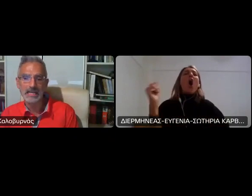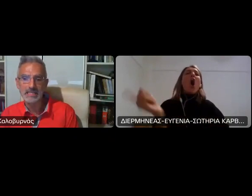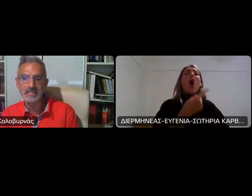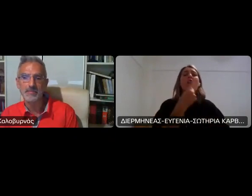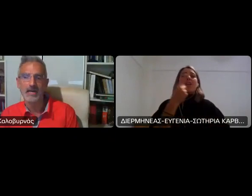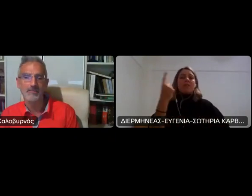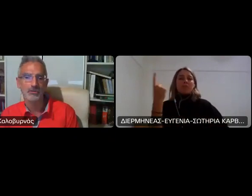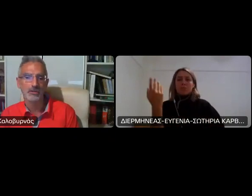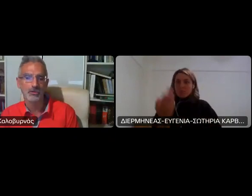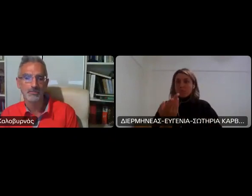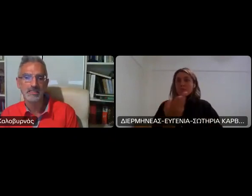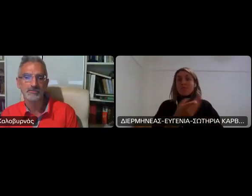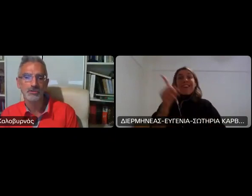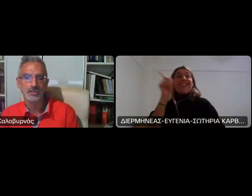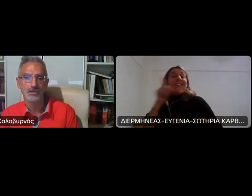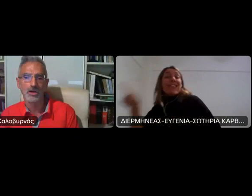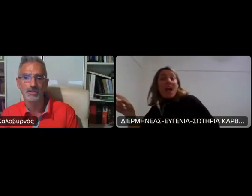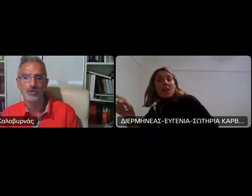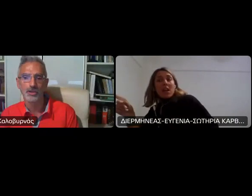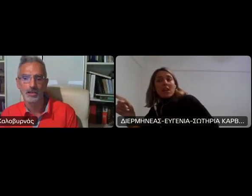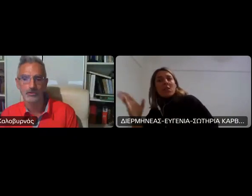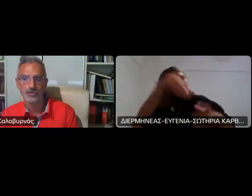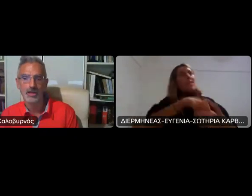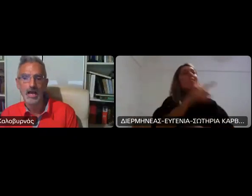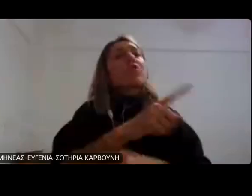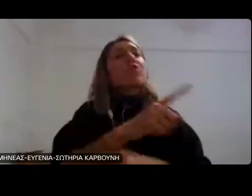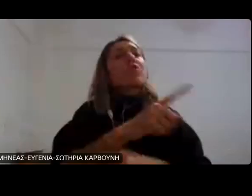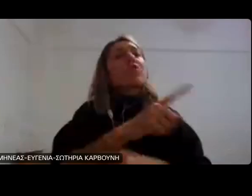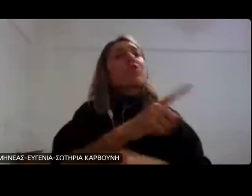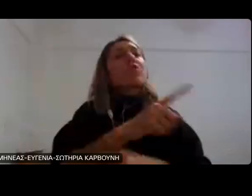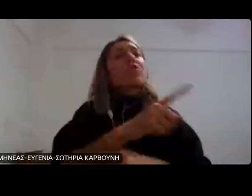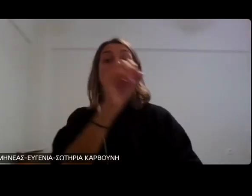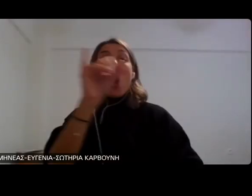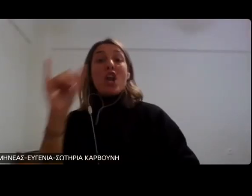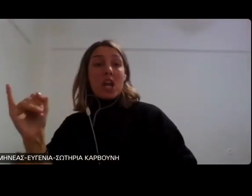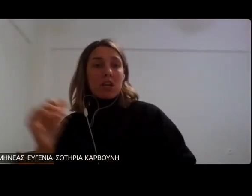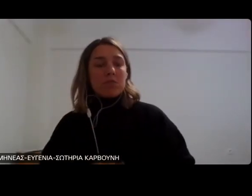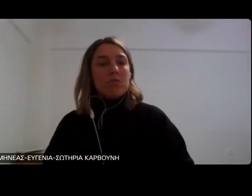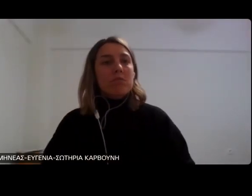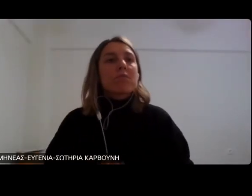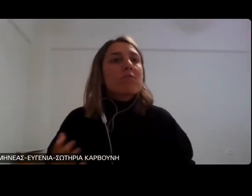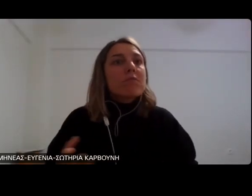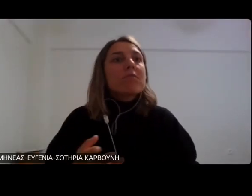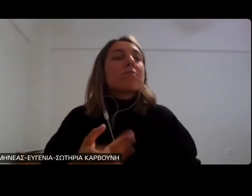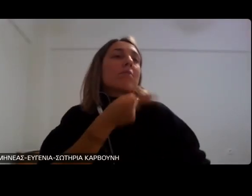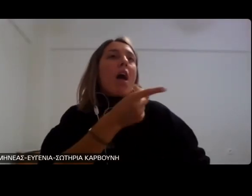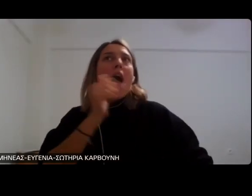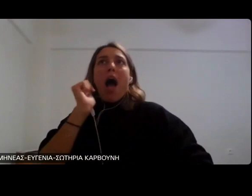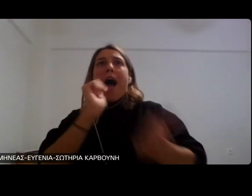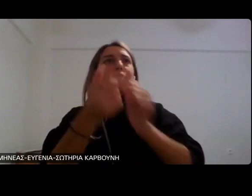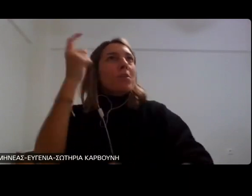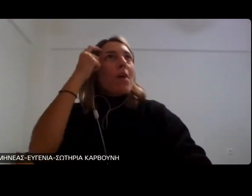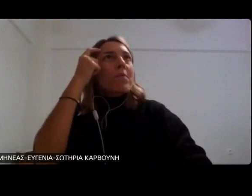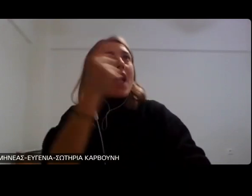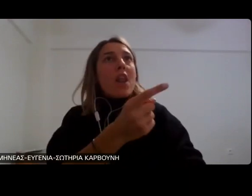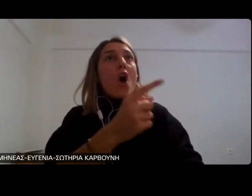στιγμή, αναγκάζεστε να συμπεριλάβετε τον εαυτό σας μέσα σε αυτό το αρσενικό γραμματικό γένος. Αναφέρεται και σε εμάς, μεταφράζει αυτόματα το μυαλό σας όταν ακούει